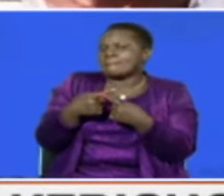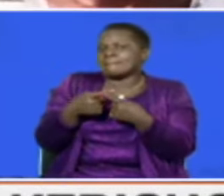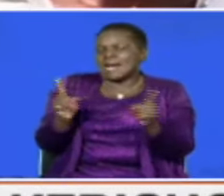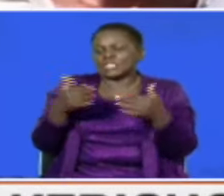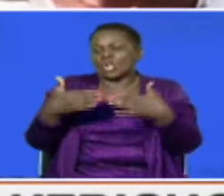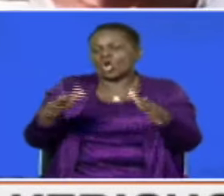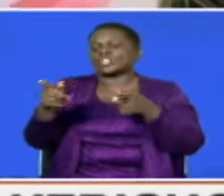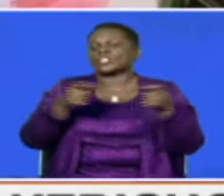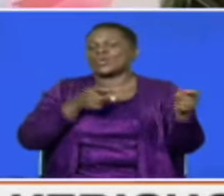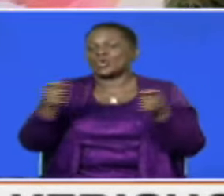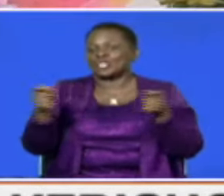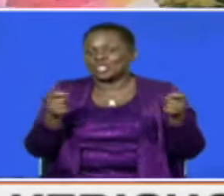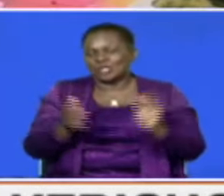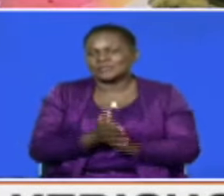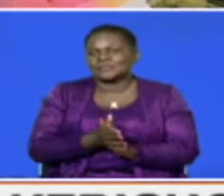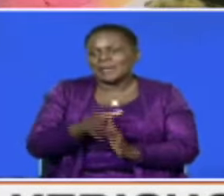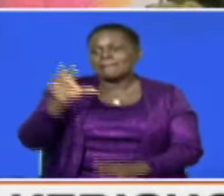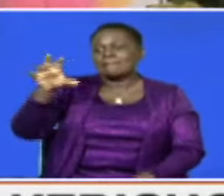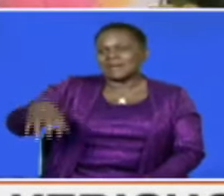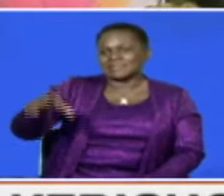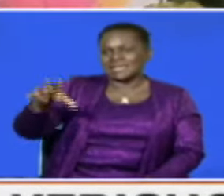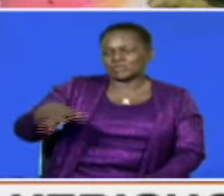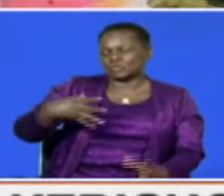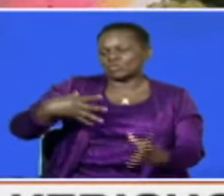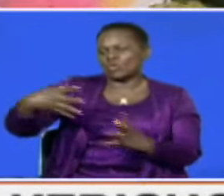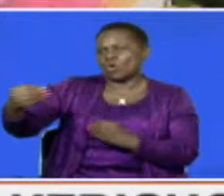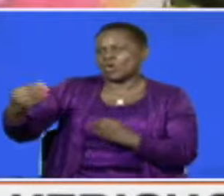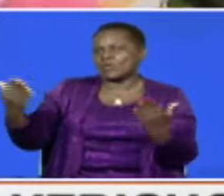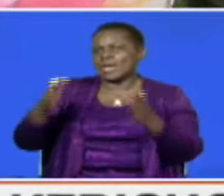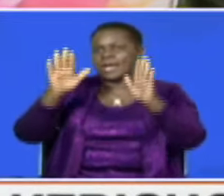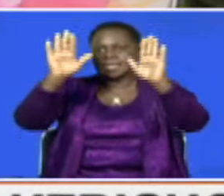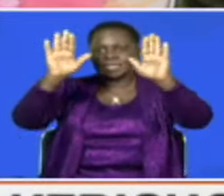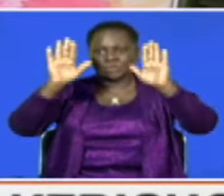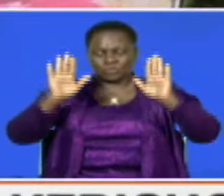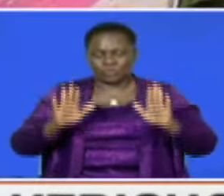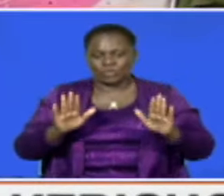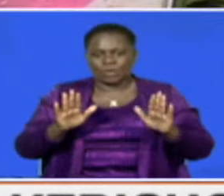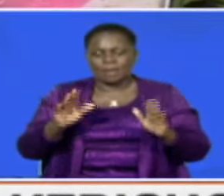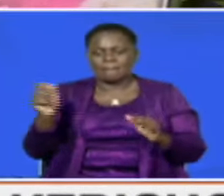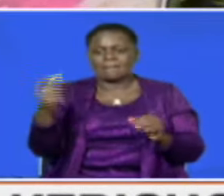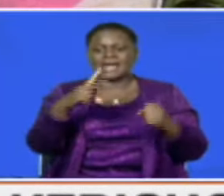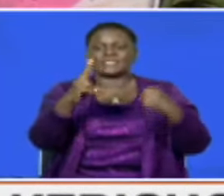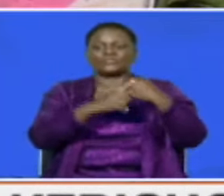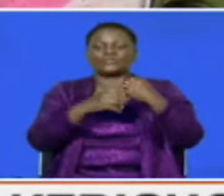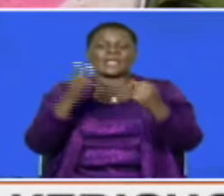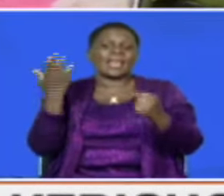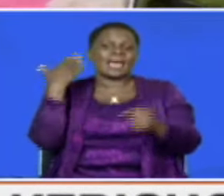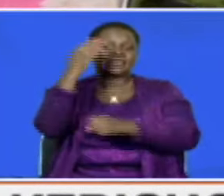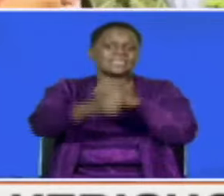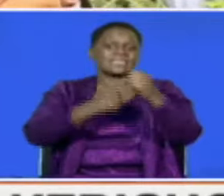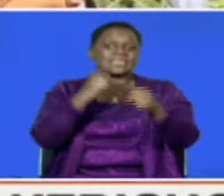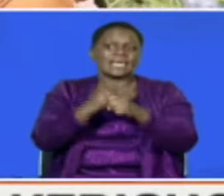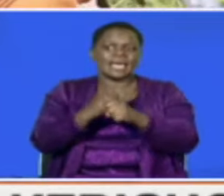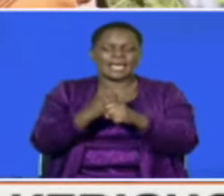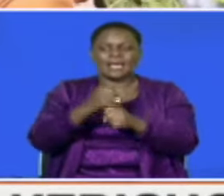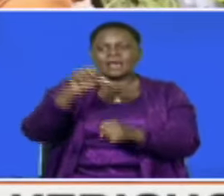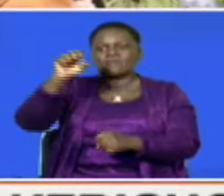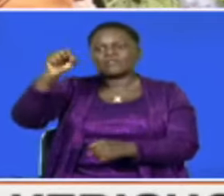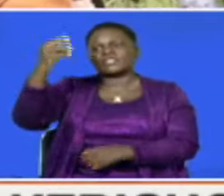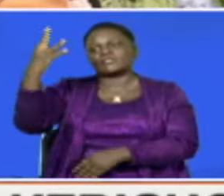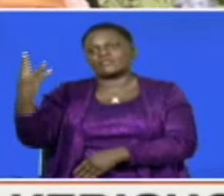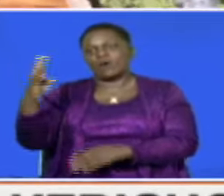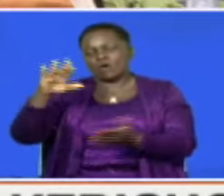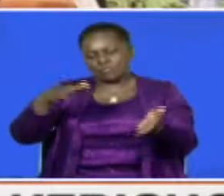alisharusha control. Matatu hiyo ilikuwa inaelekea upande wa Kisumu. Mwezi Julai mwaka uliopita, watu